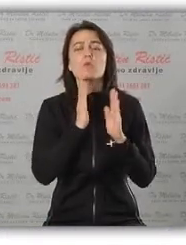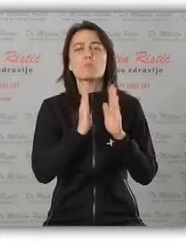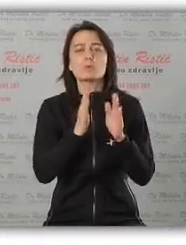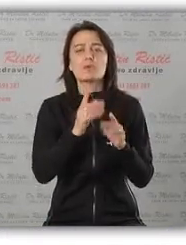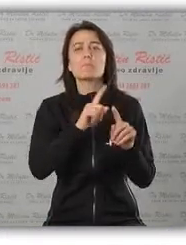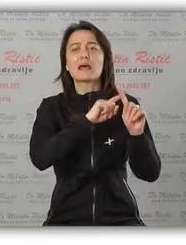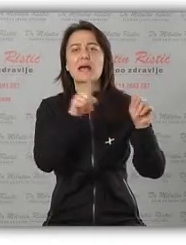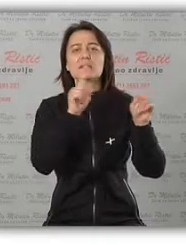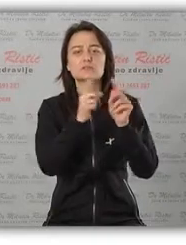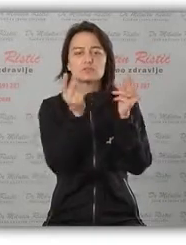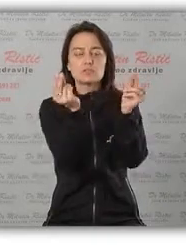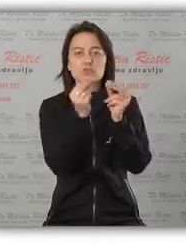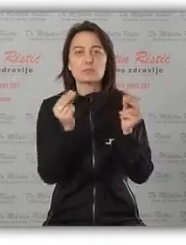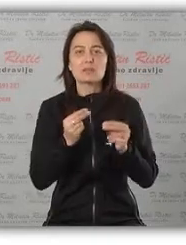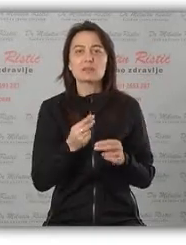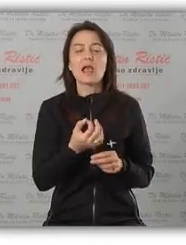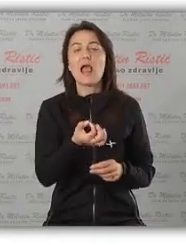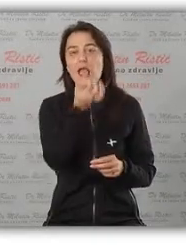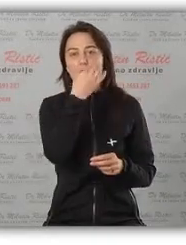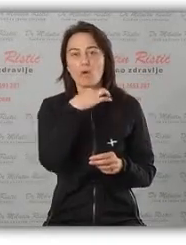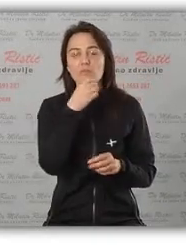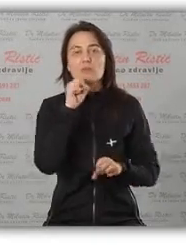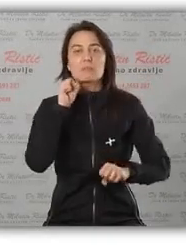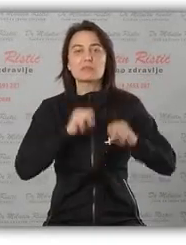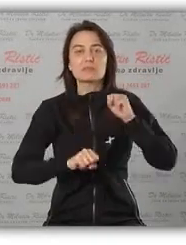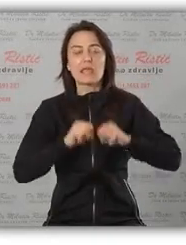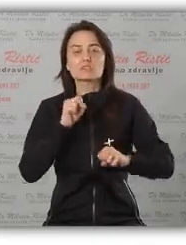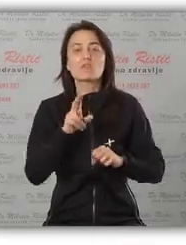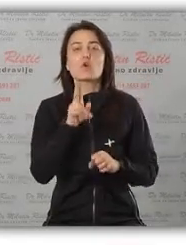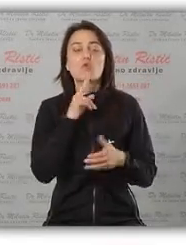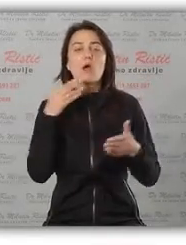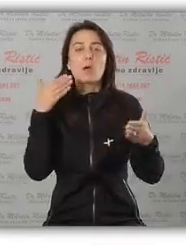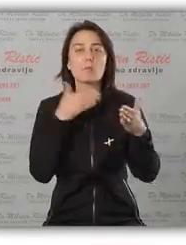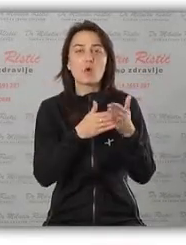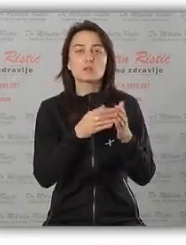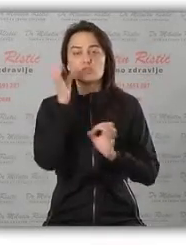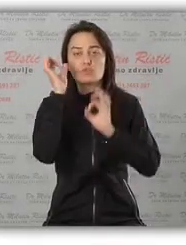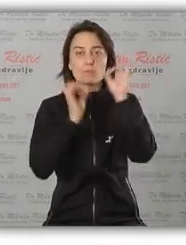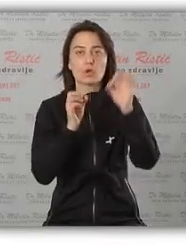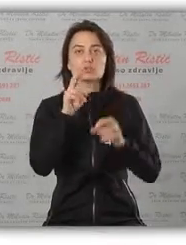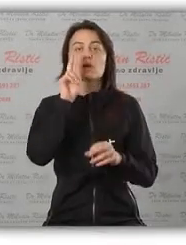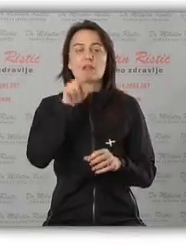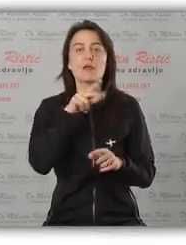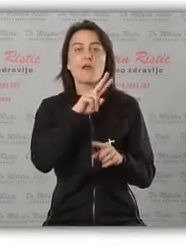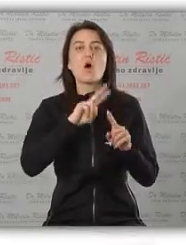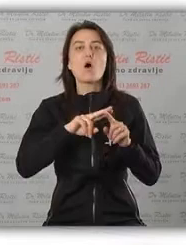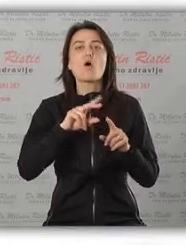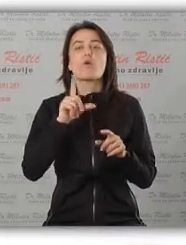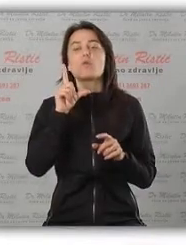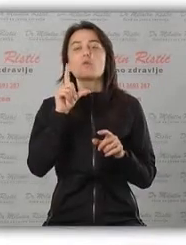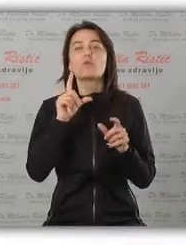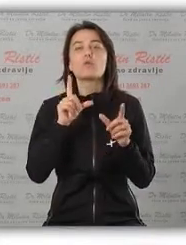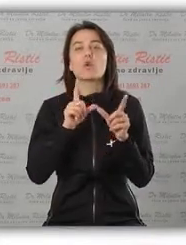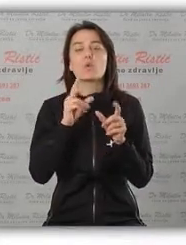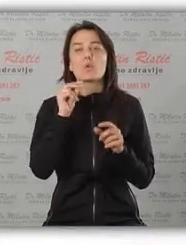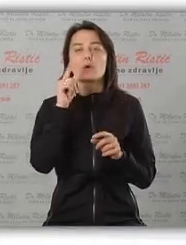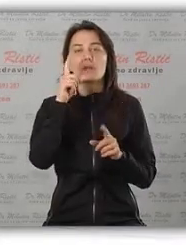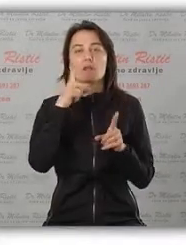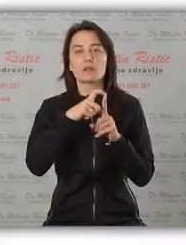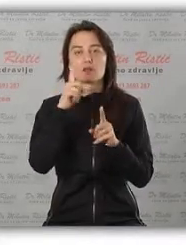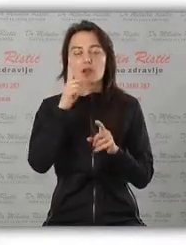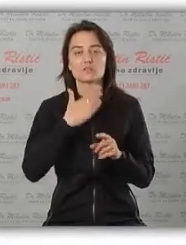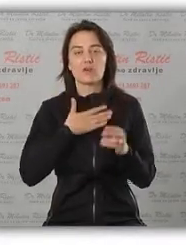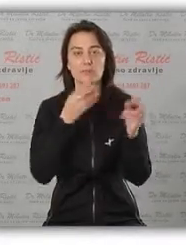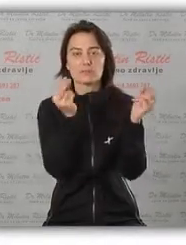vode i putem različitih supstanci sa lekovitim dejstvom koje u određenom procentu imaju fluoride u